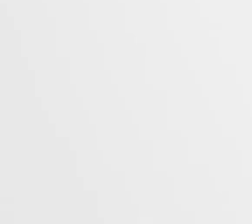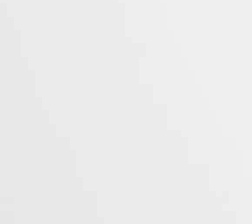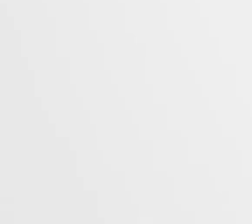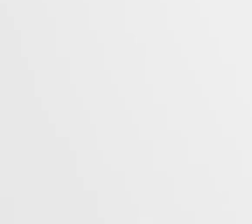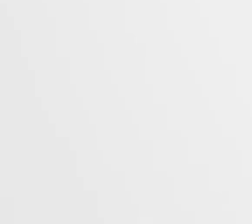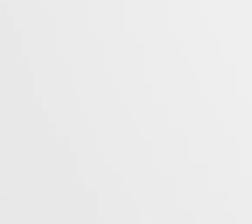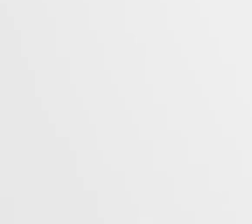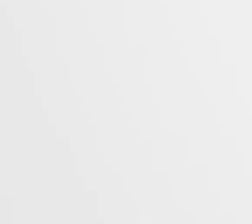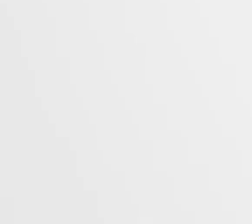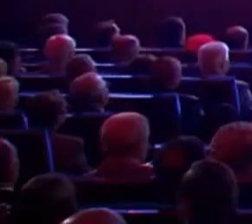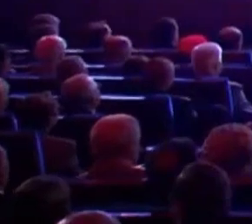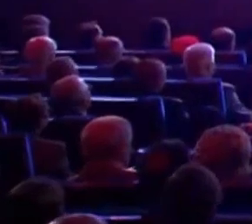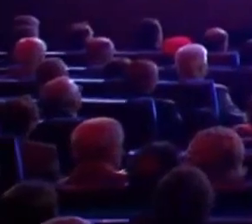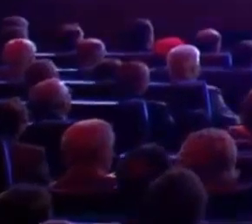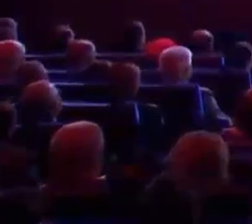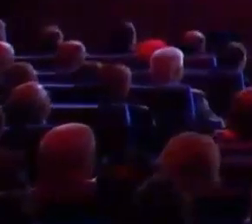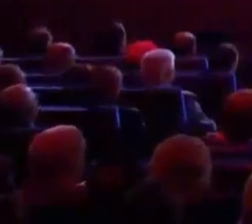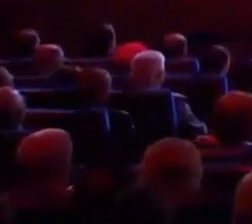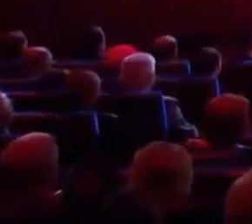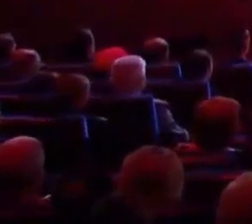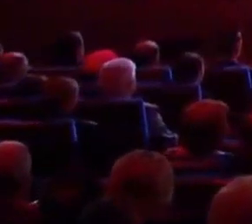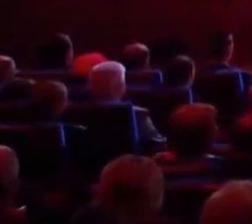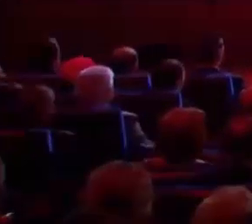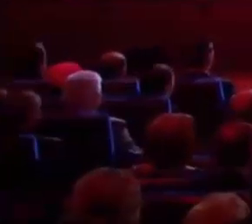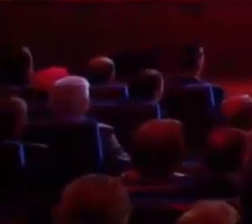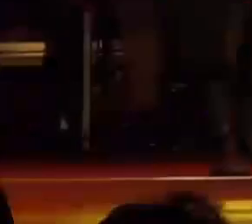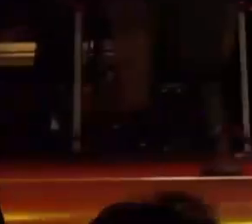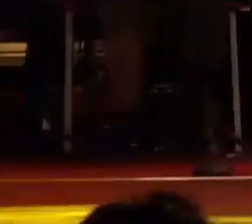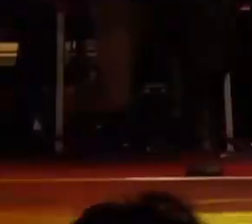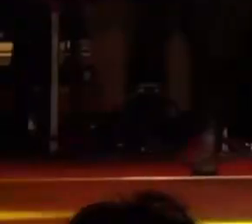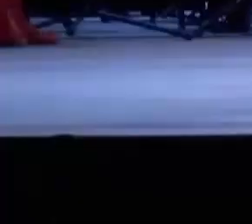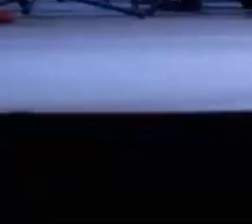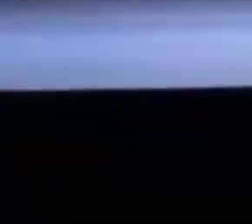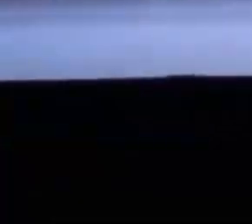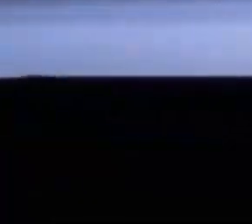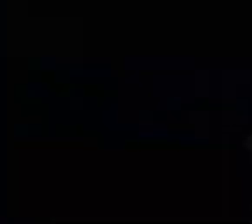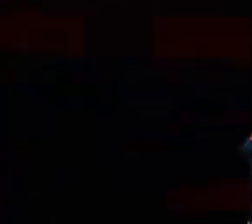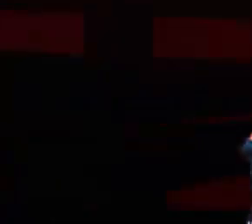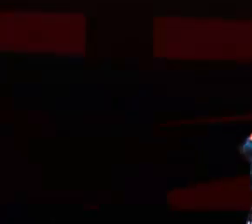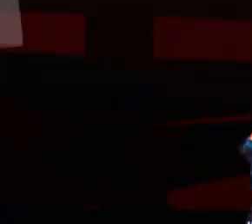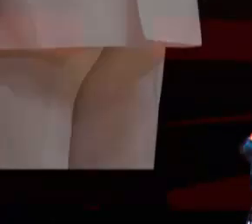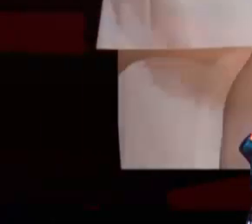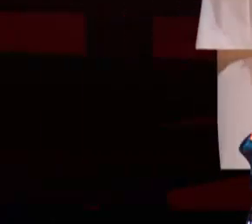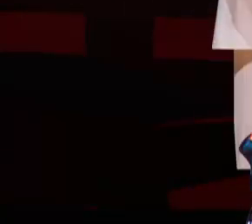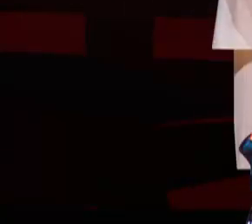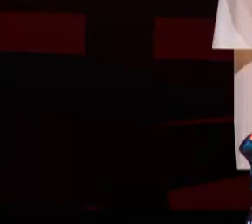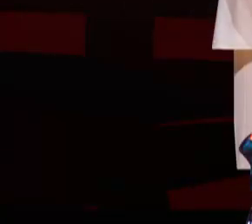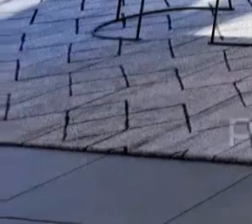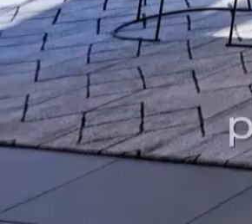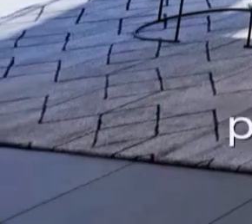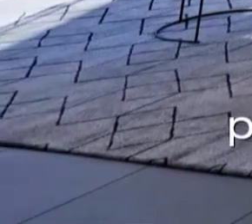התחזית בחסות. מקהלת הצבא האדום המקורית על שם אלכסנדרו מגיעה להופעות בישראל. דעה לך את